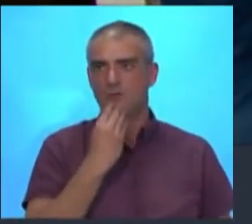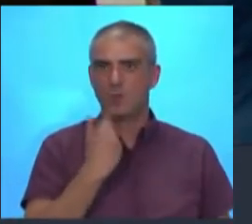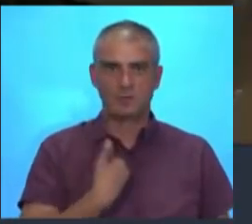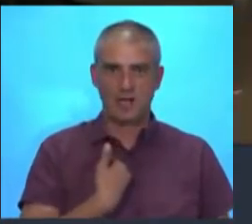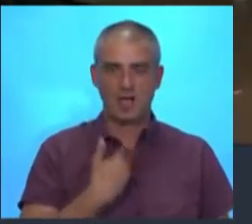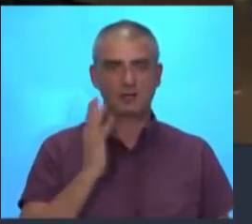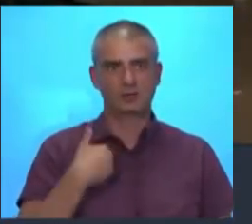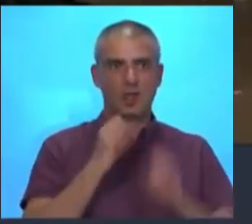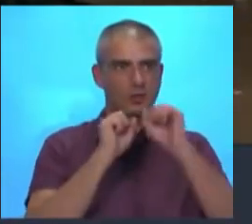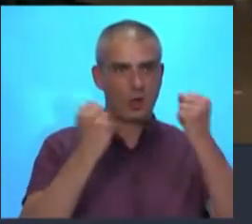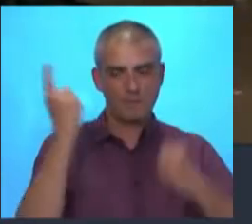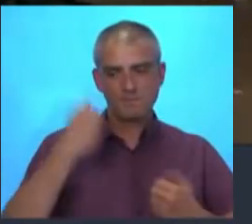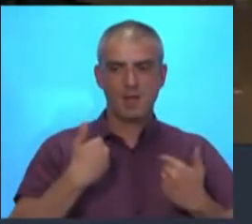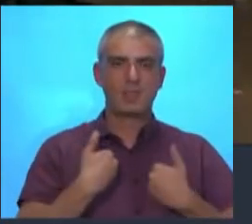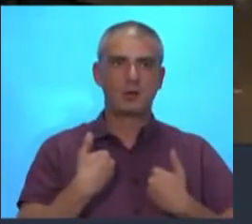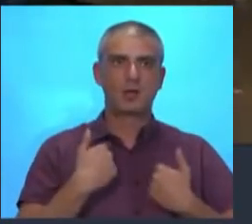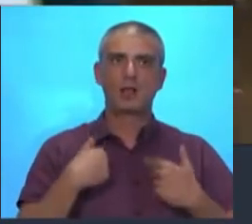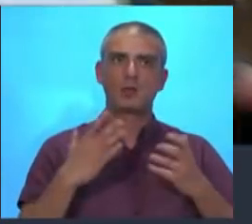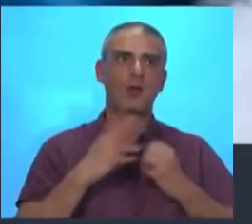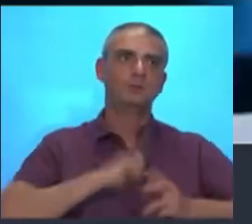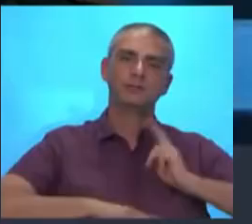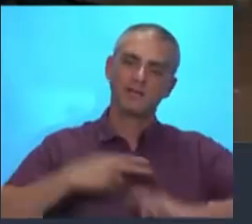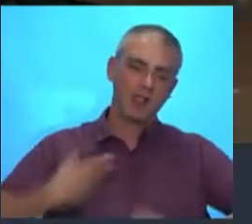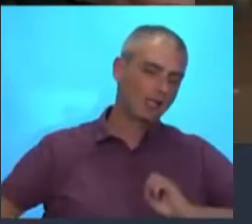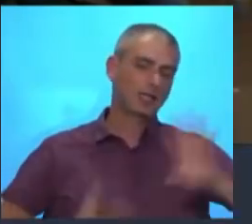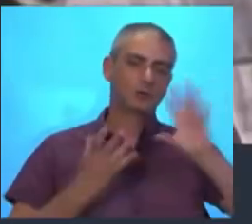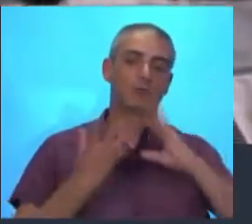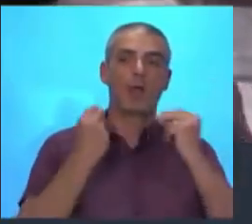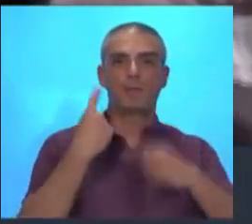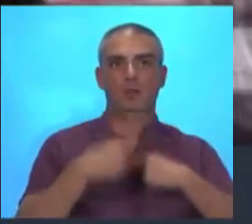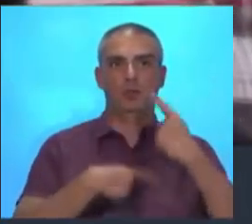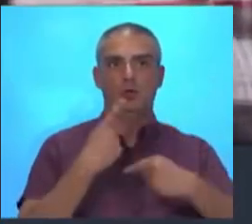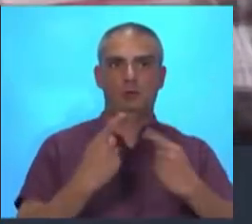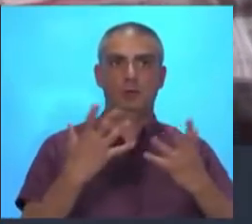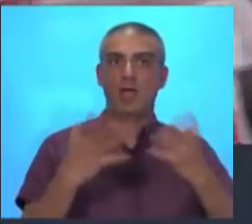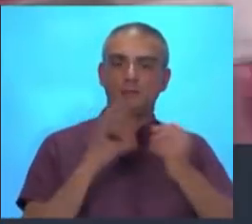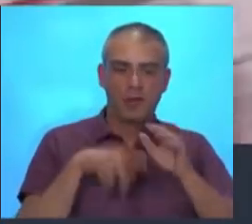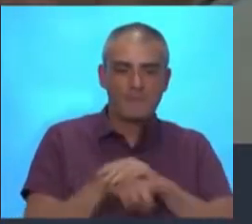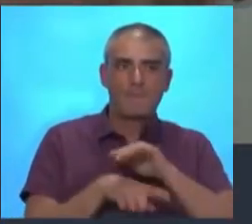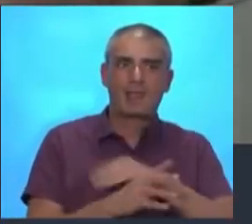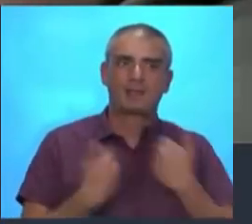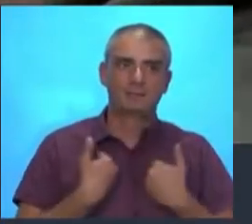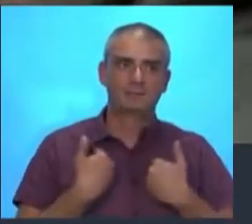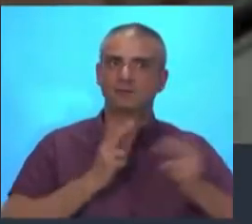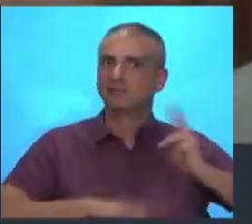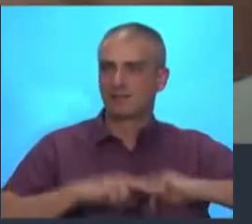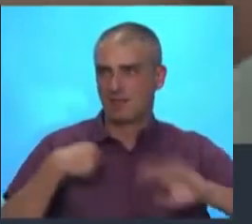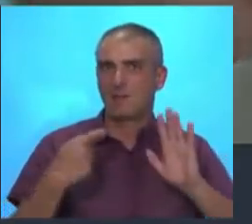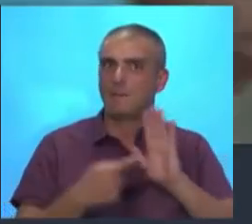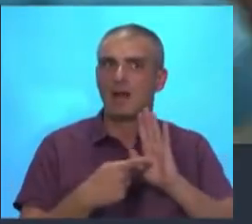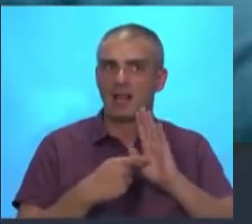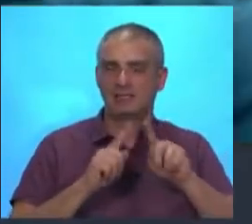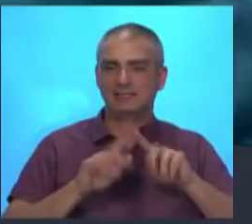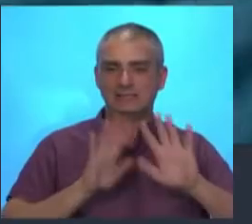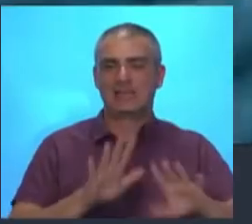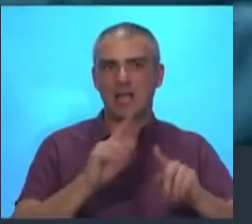לי תורה שמנחה אותי. אנחנו עם שסבל גירושים במשך דורות. עם פליט. עם שסבל על רקע של שנאה